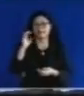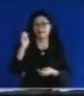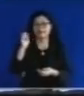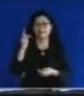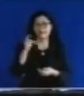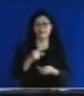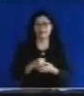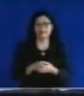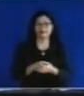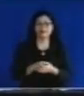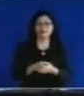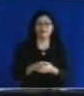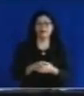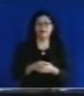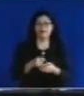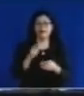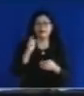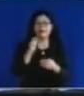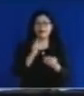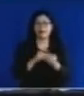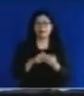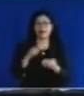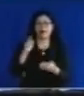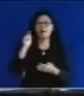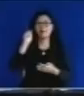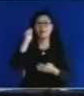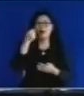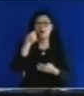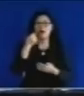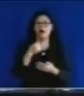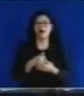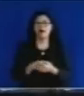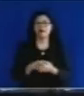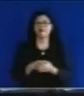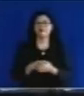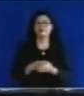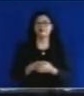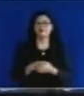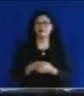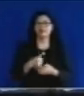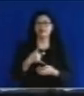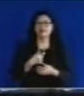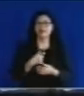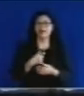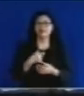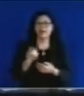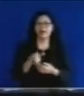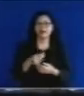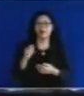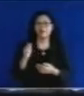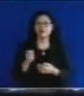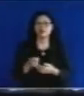dia 25.000. Ya, ini satu contoh betapa saya sangat peduli dengan